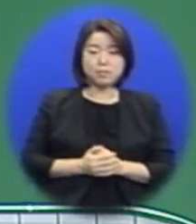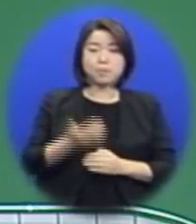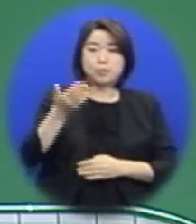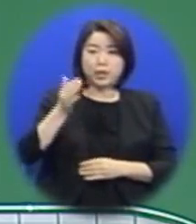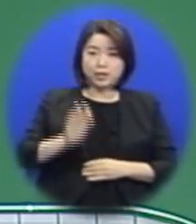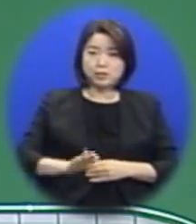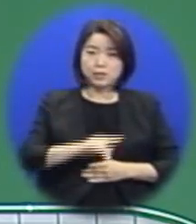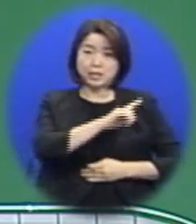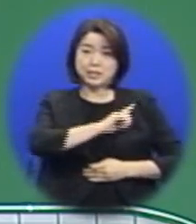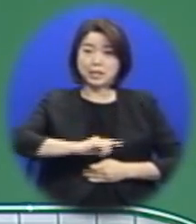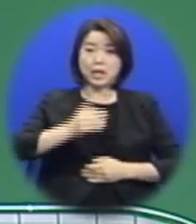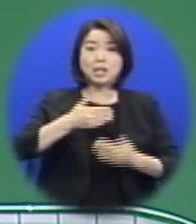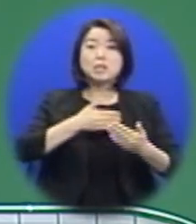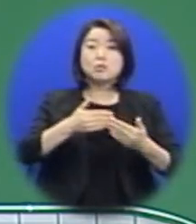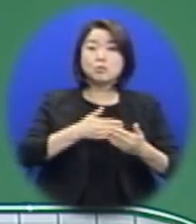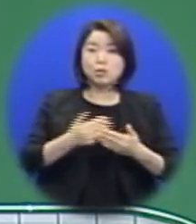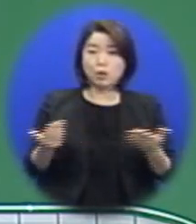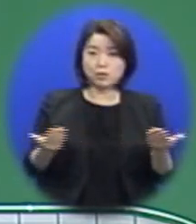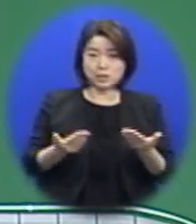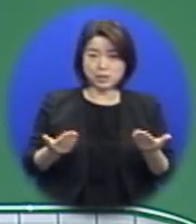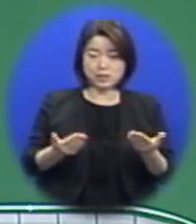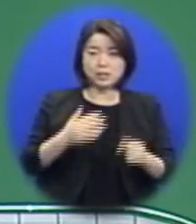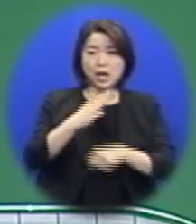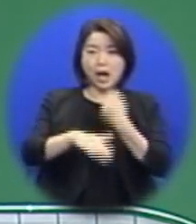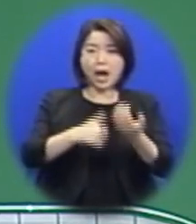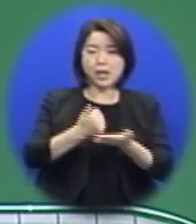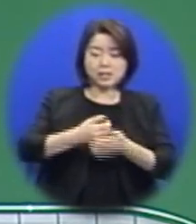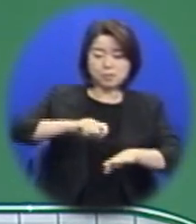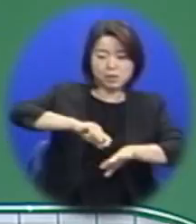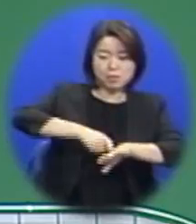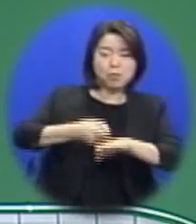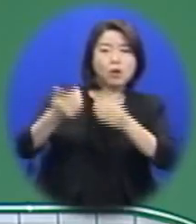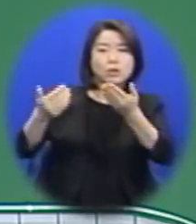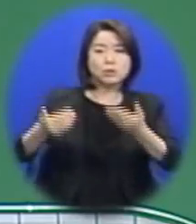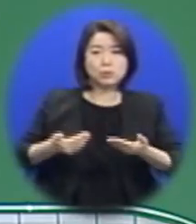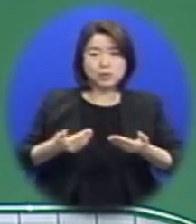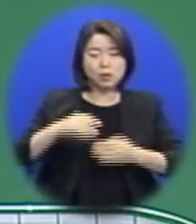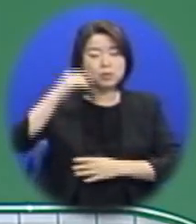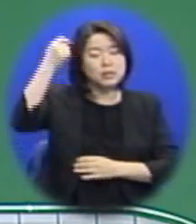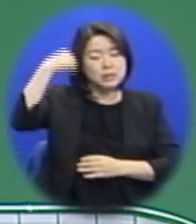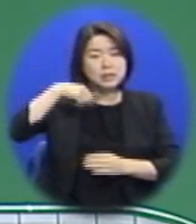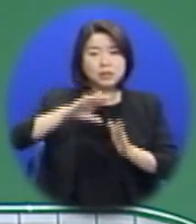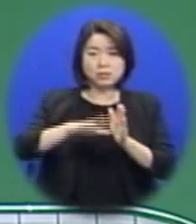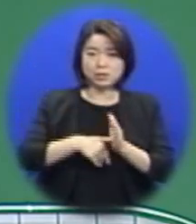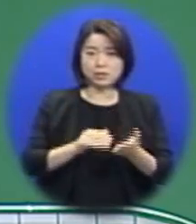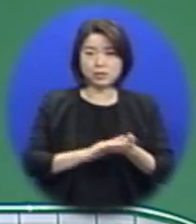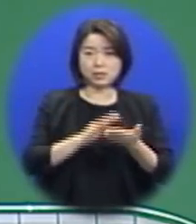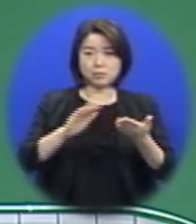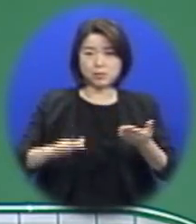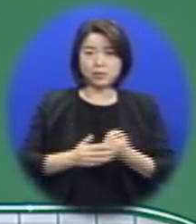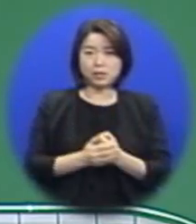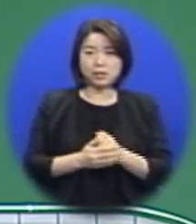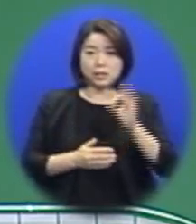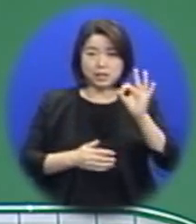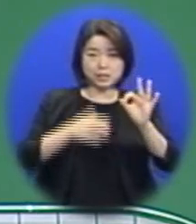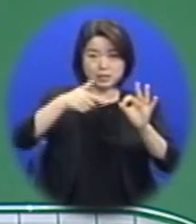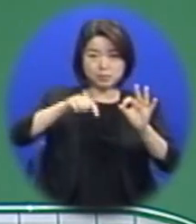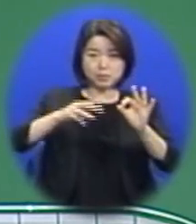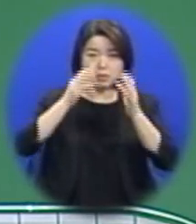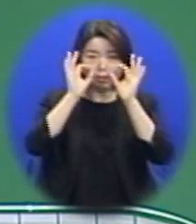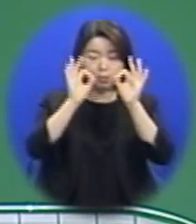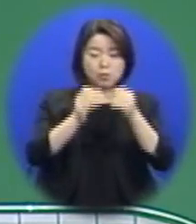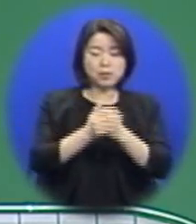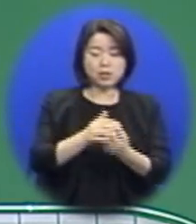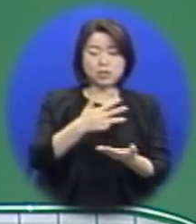그러나 가장 두려운 것은 하나님이 징계하셨다고 그렇게 느껴지는 것입니다. 10절에 보면